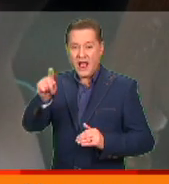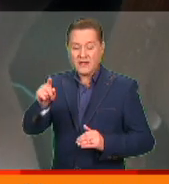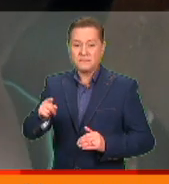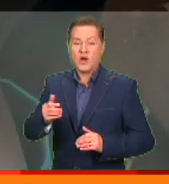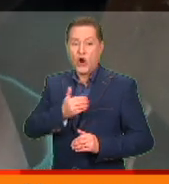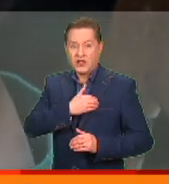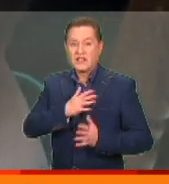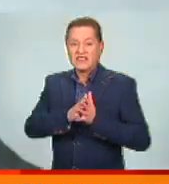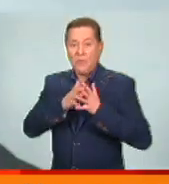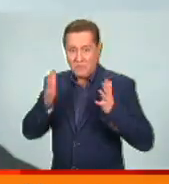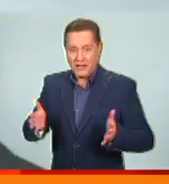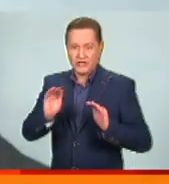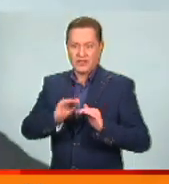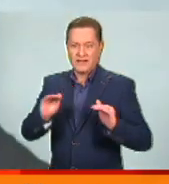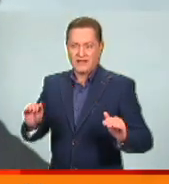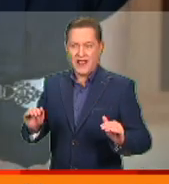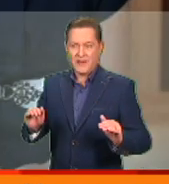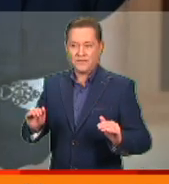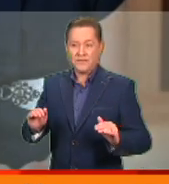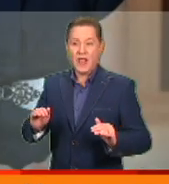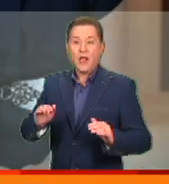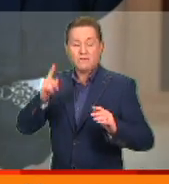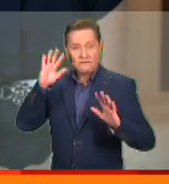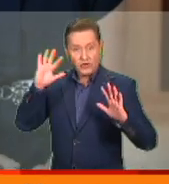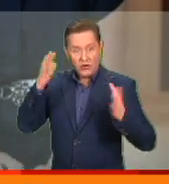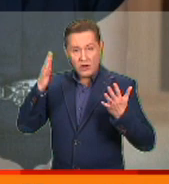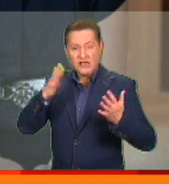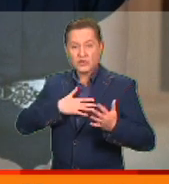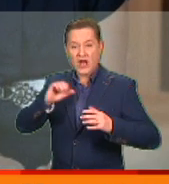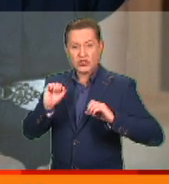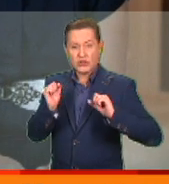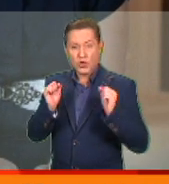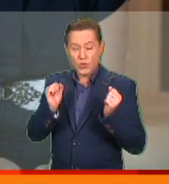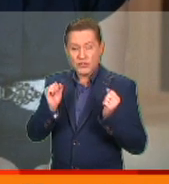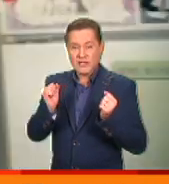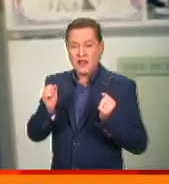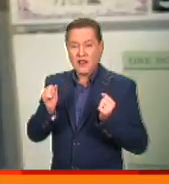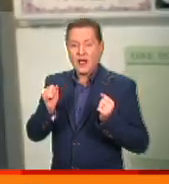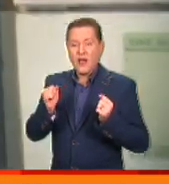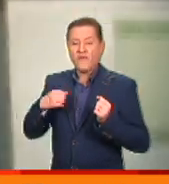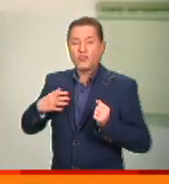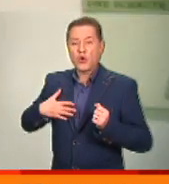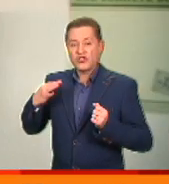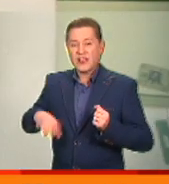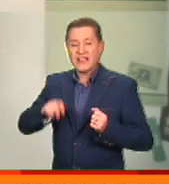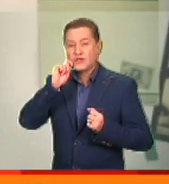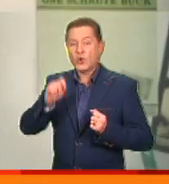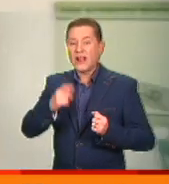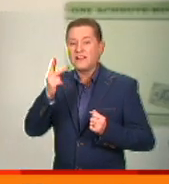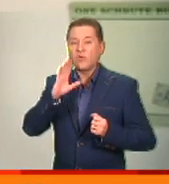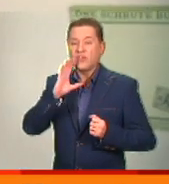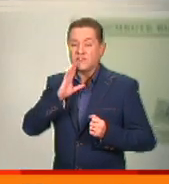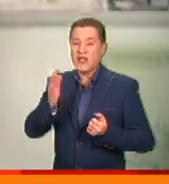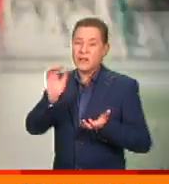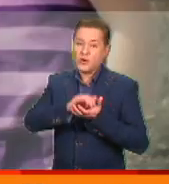хотілося більше. І тут одного разу наші друзі вдочерили з України двох дівчаток. Ми познайомилися з